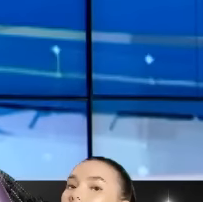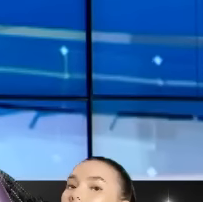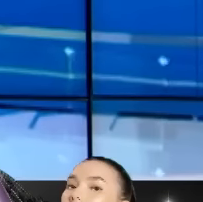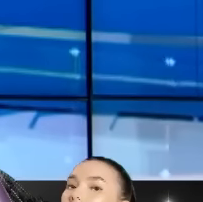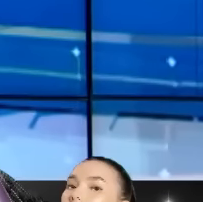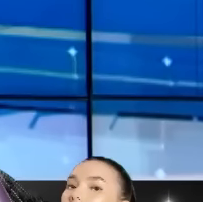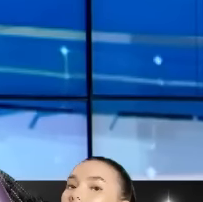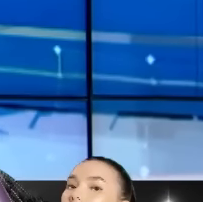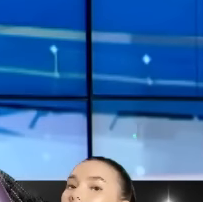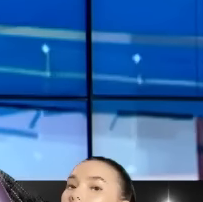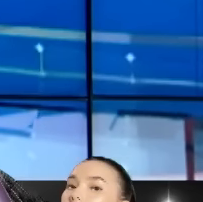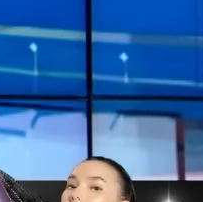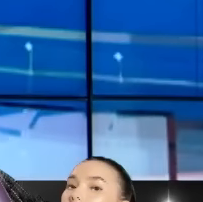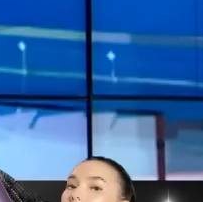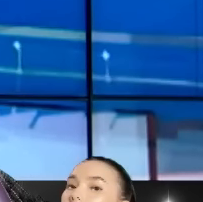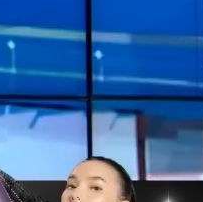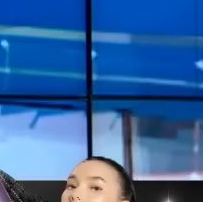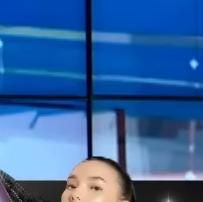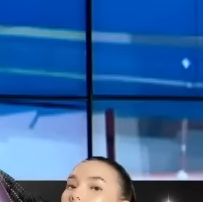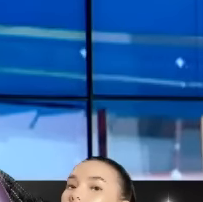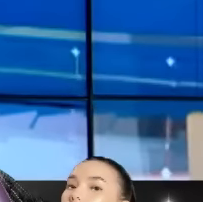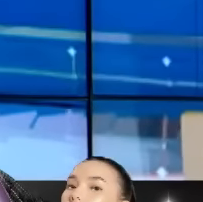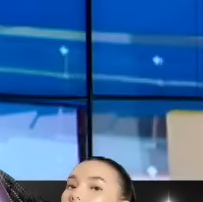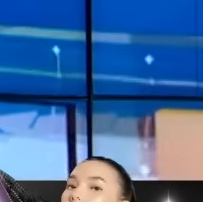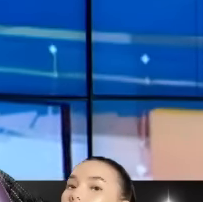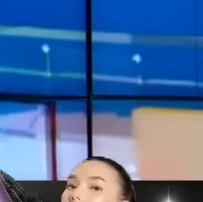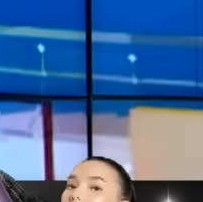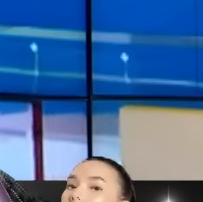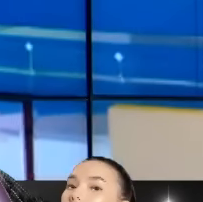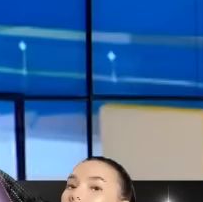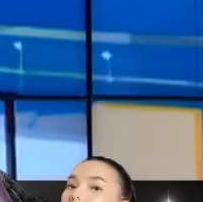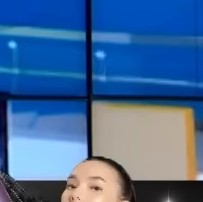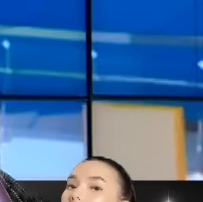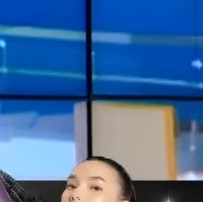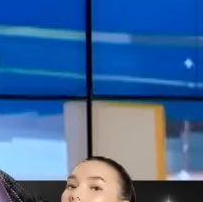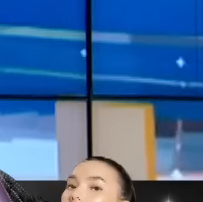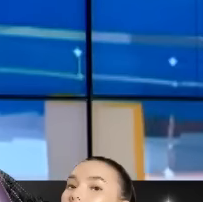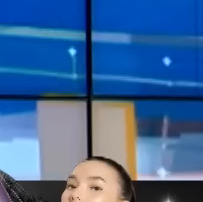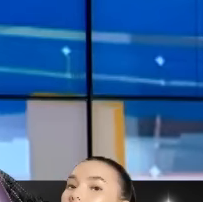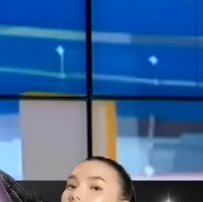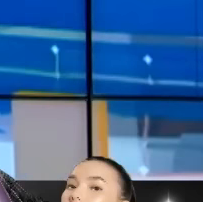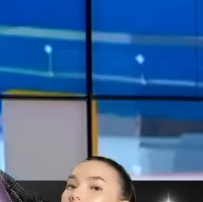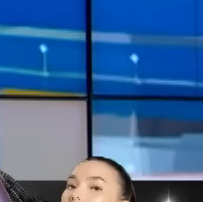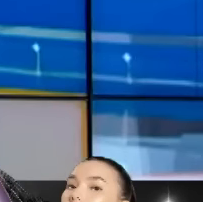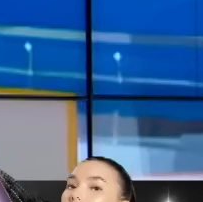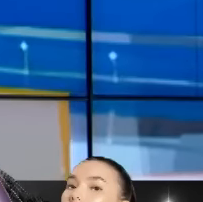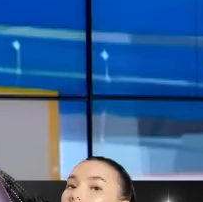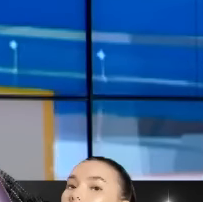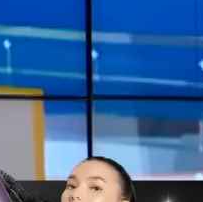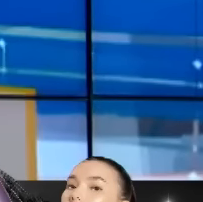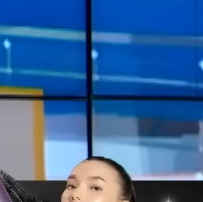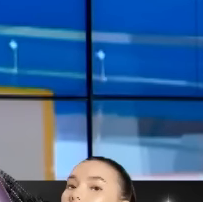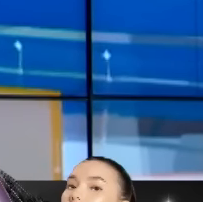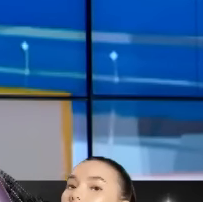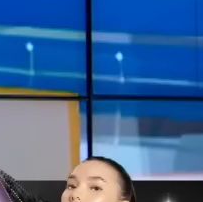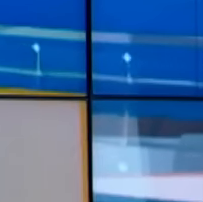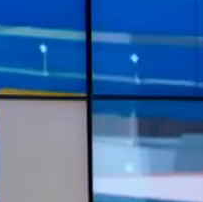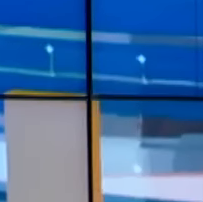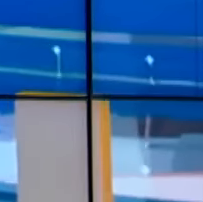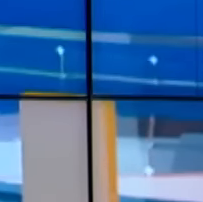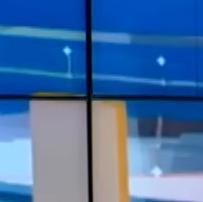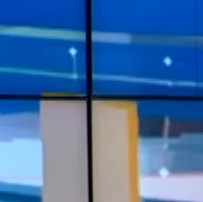motor tantang polisi saat razia di persimpangan Panjer Mojokerto, Jawa Timur. Sementara itu di Purwakarta, seorang pedagang bakso